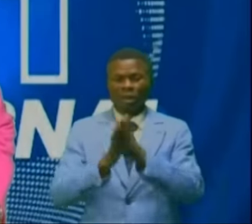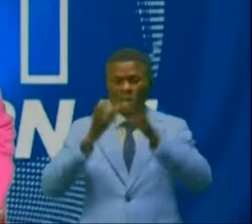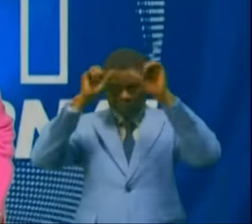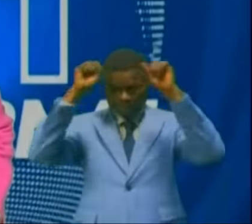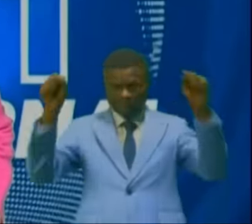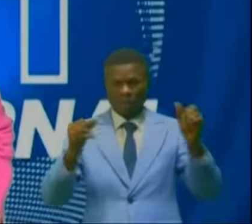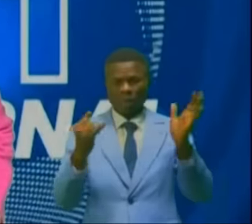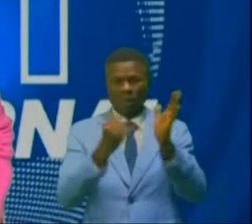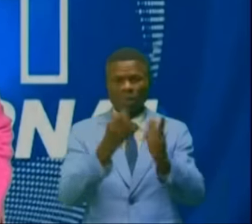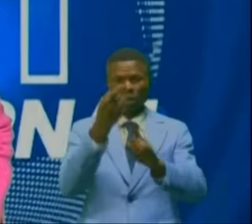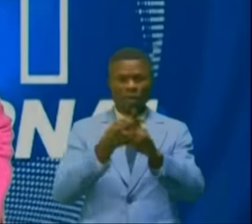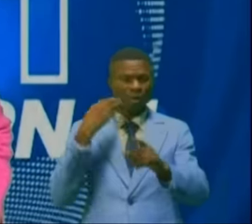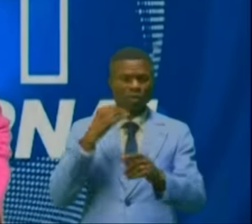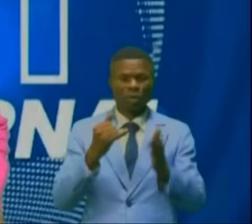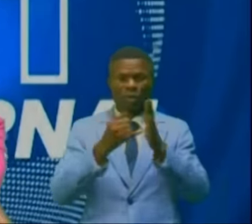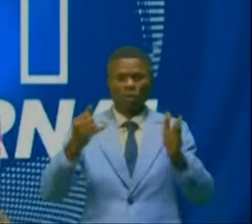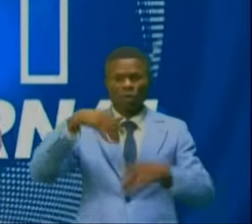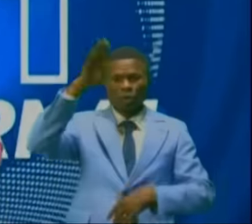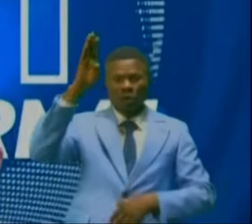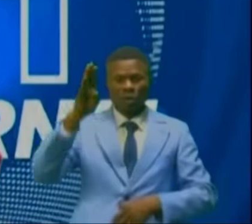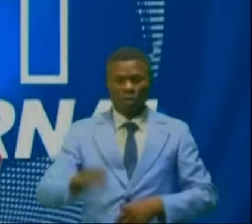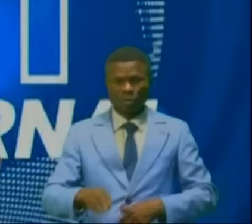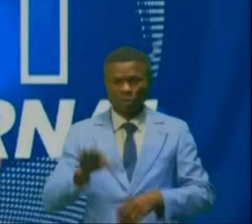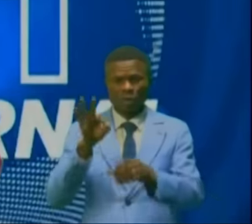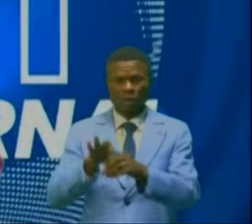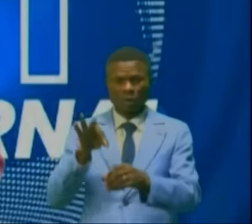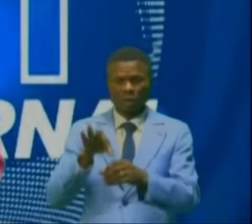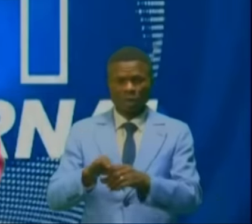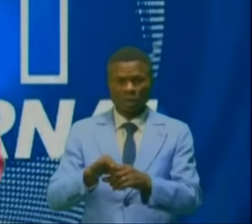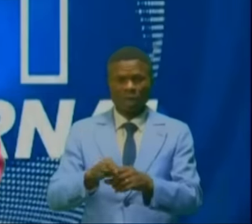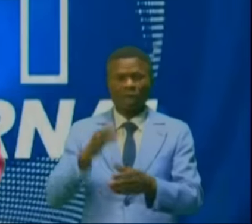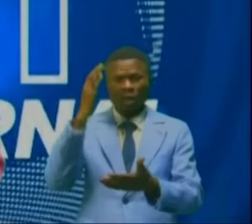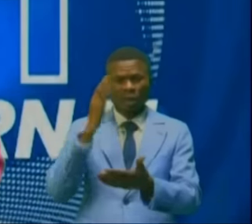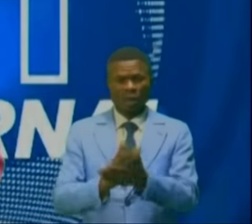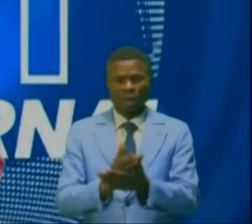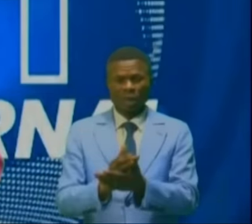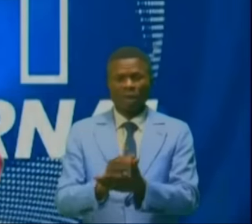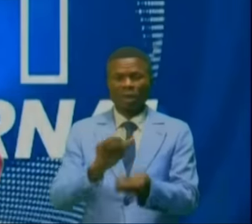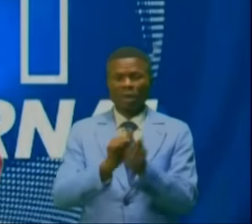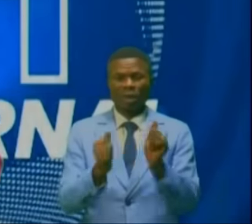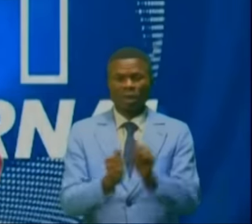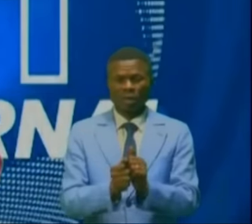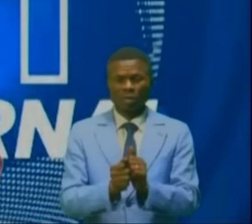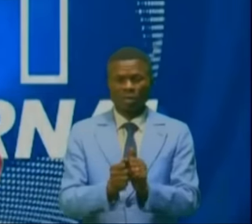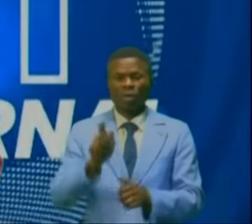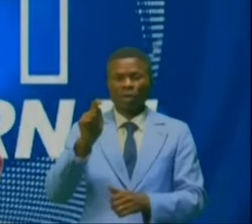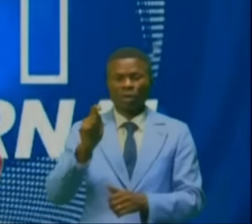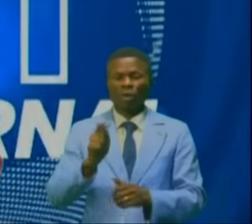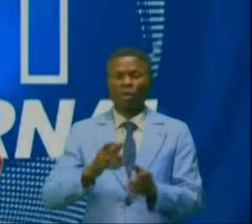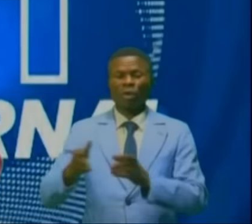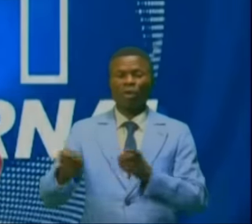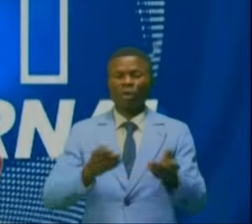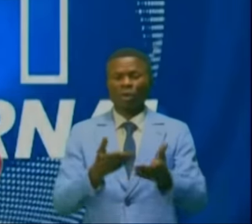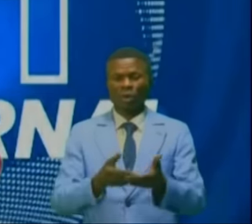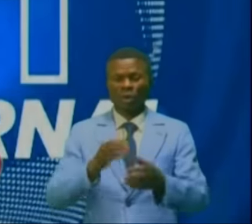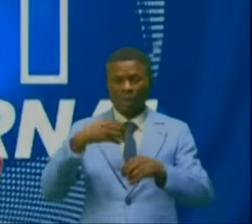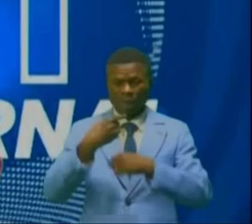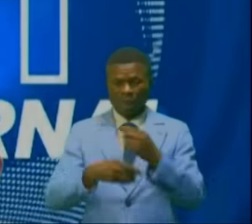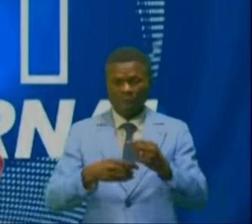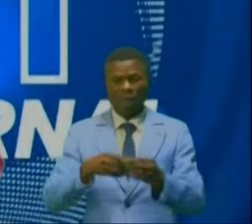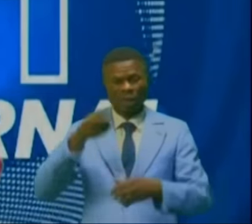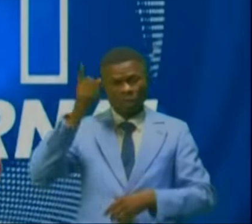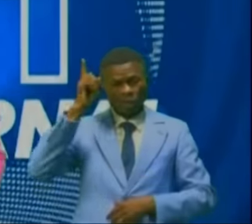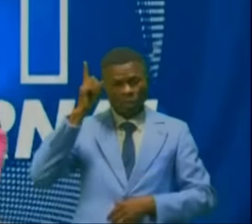mai, avec 61% des suffrages exprimés, met fin à une période de transition au début et à laquelle il avait